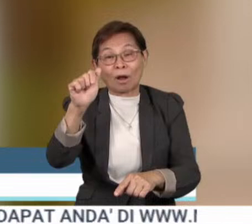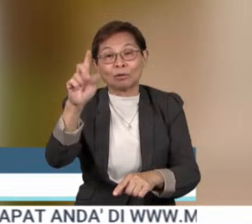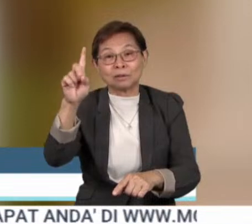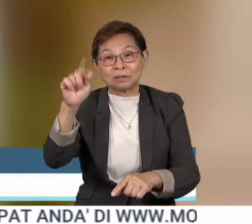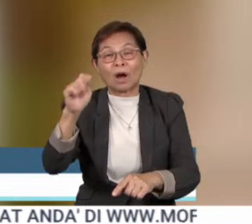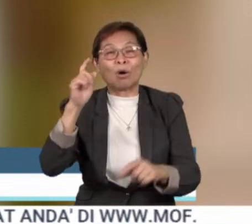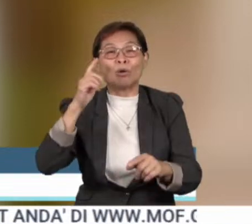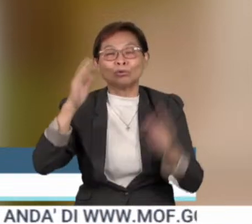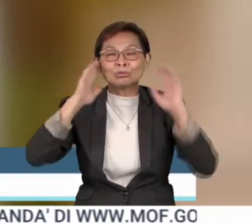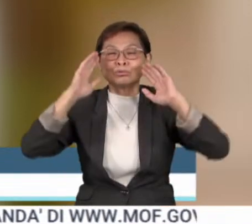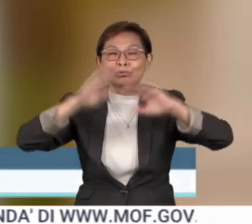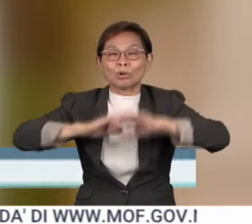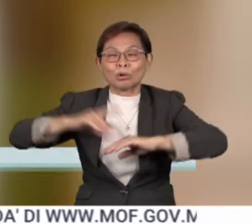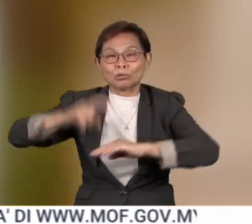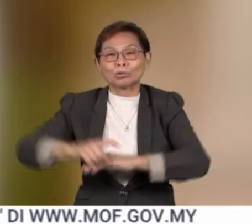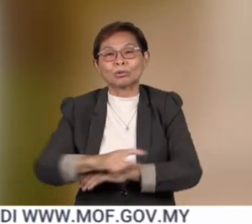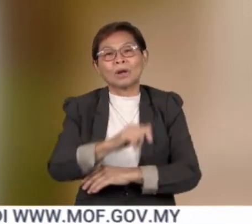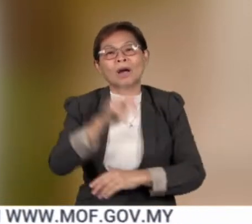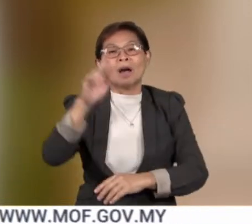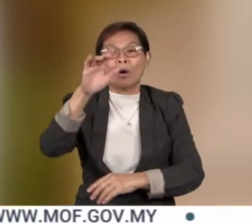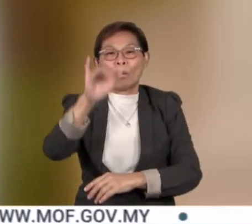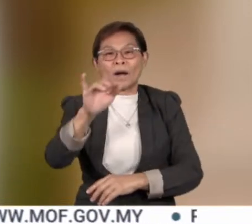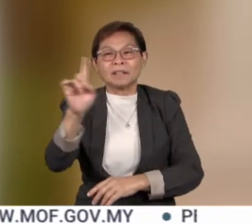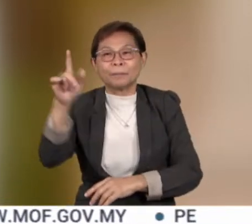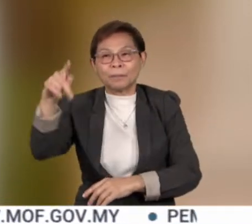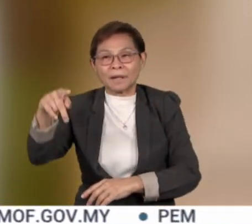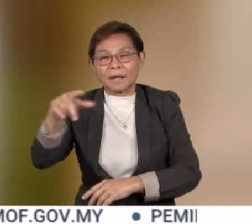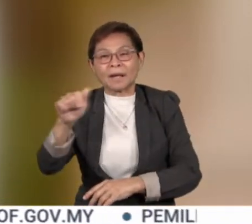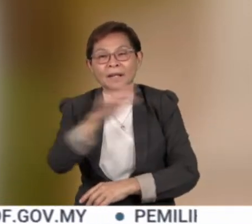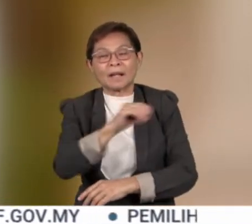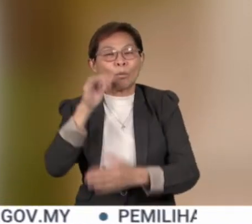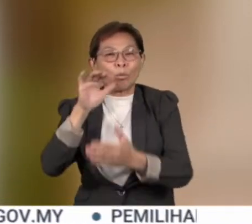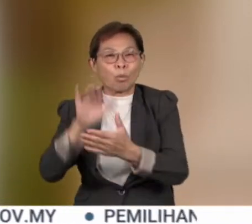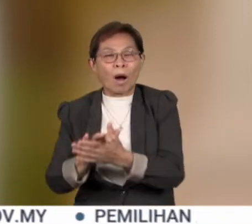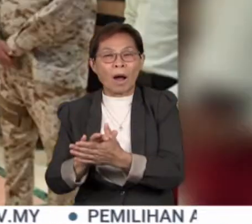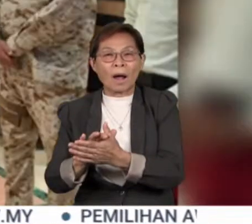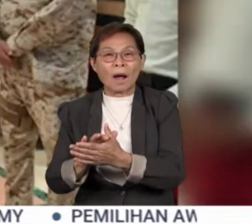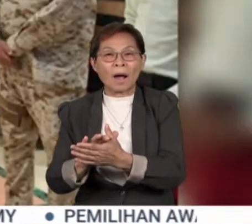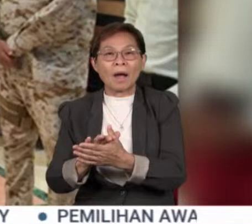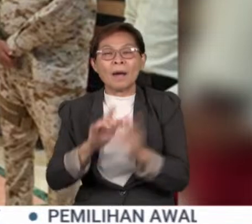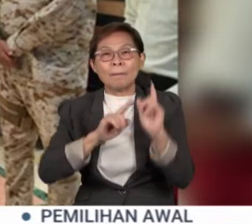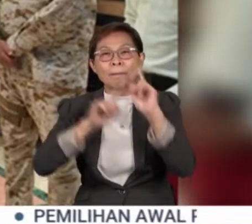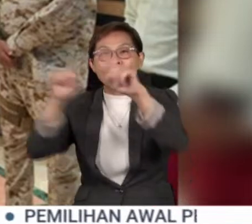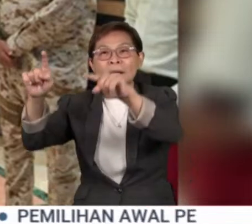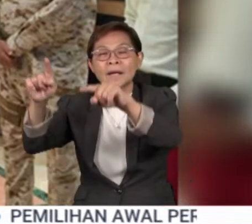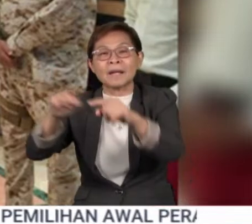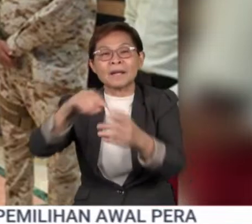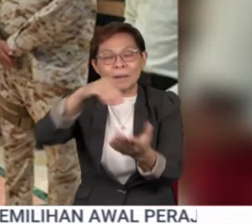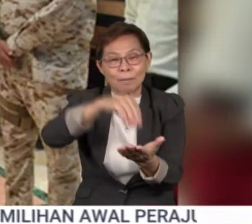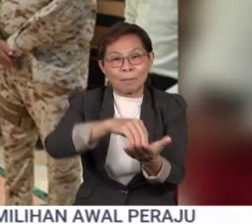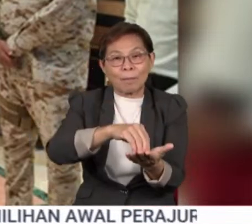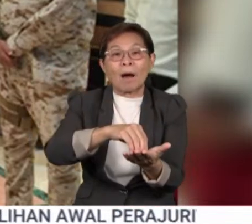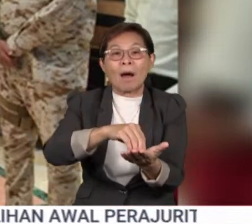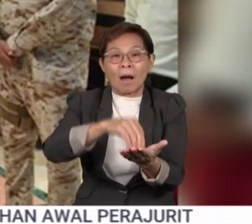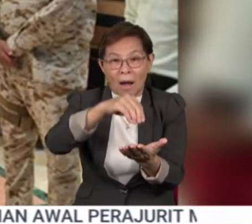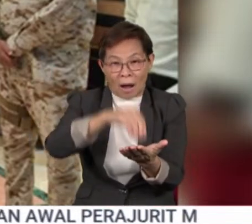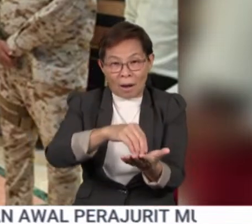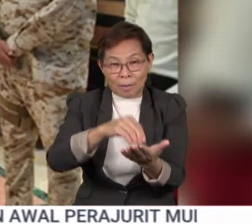sunat. Al-Sultan Abdullah, Tengku Azizah serta delegasi dijadual berangkat ke Tanah Suci Mekah hari ini untuk menunaikan ibadah